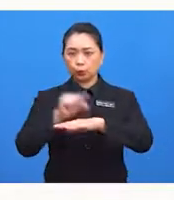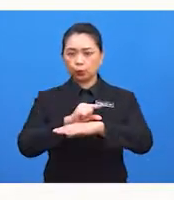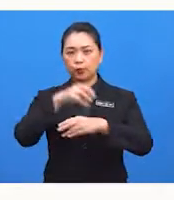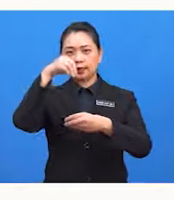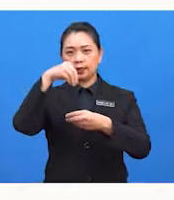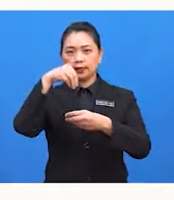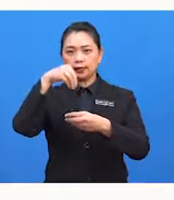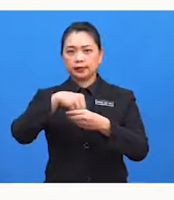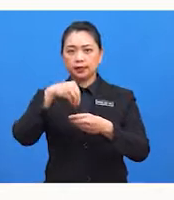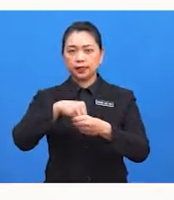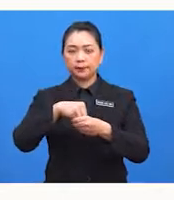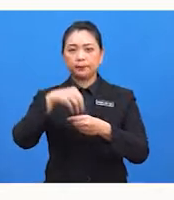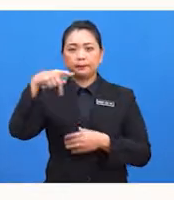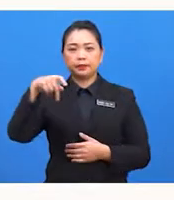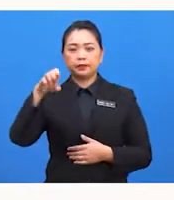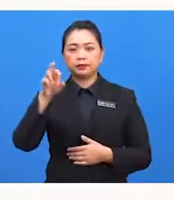grafik.